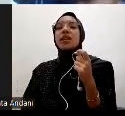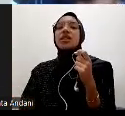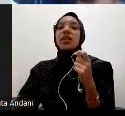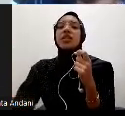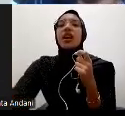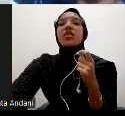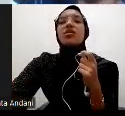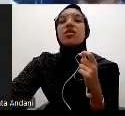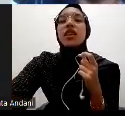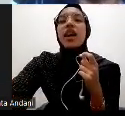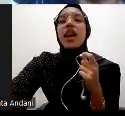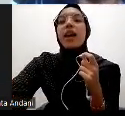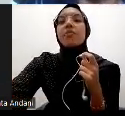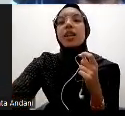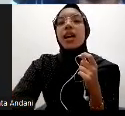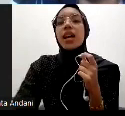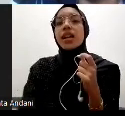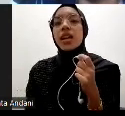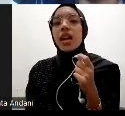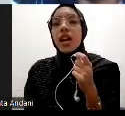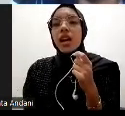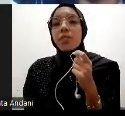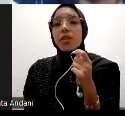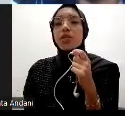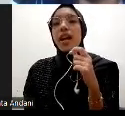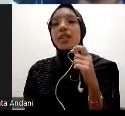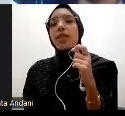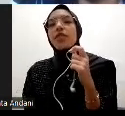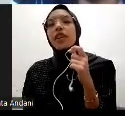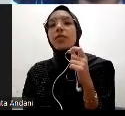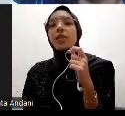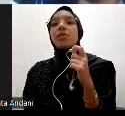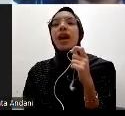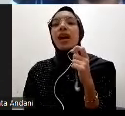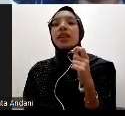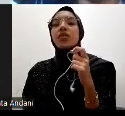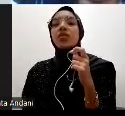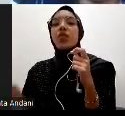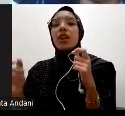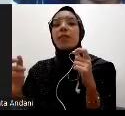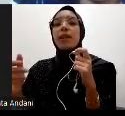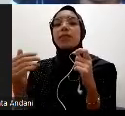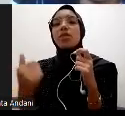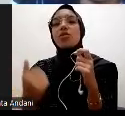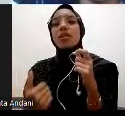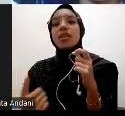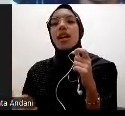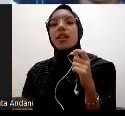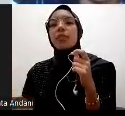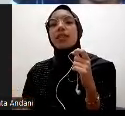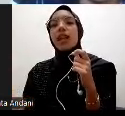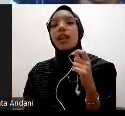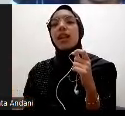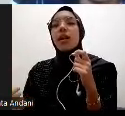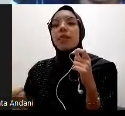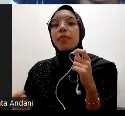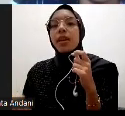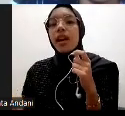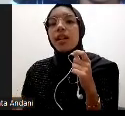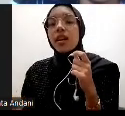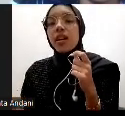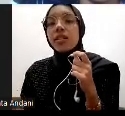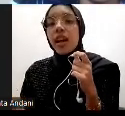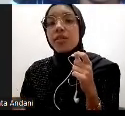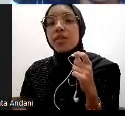seperti studi kasus yang saya ambil dari penggunaan smartphone yang berlebihan itu juga dapat memicu kesehatan mental